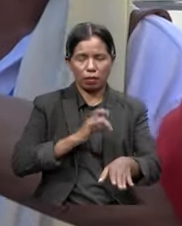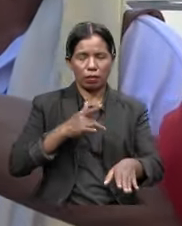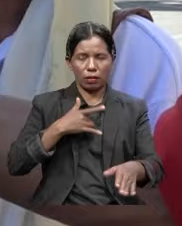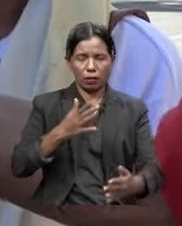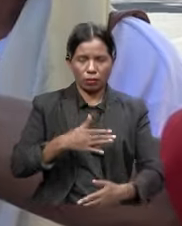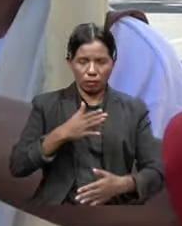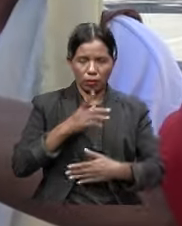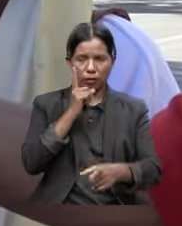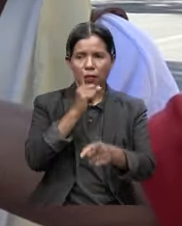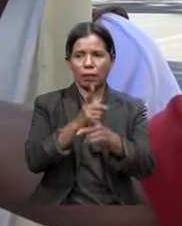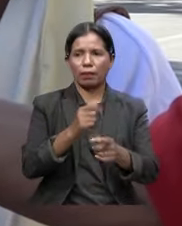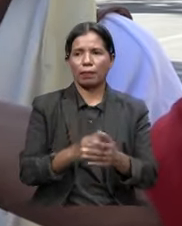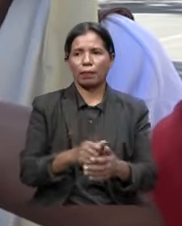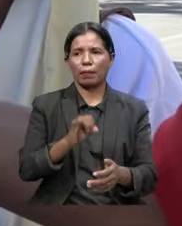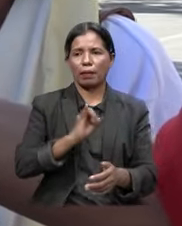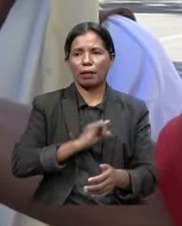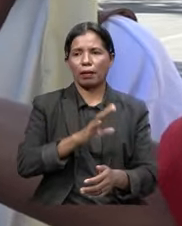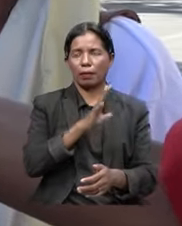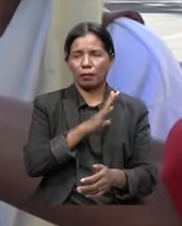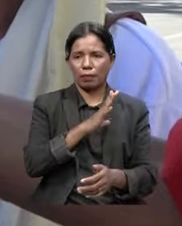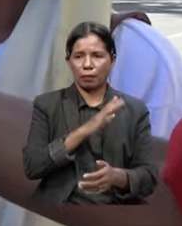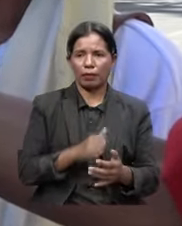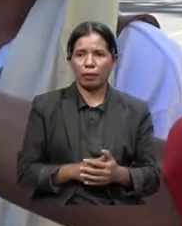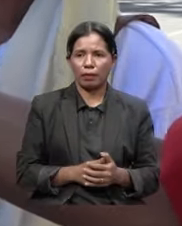lo. Content alegria.